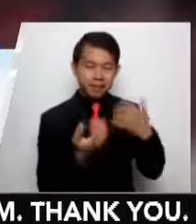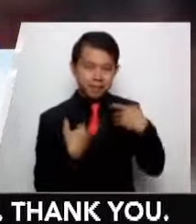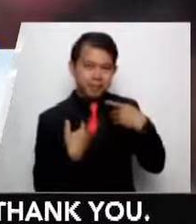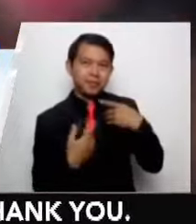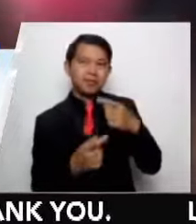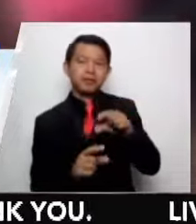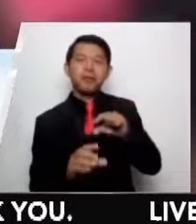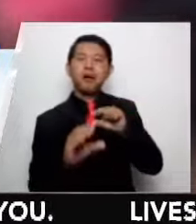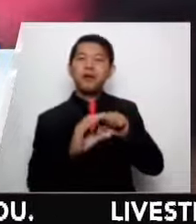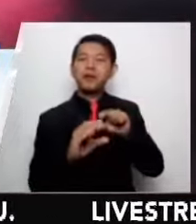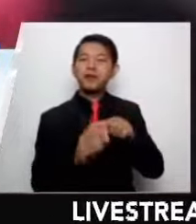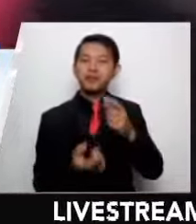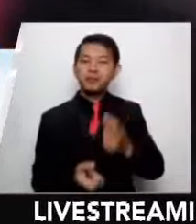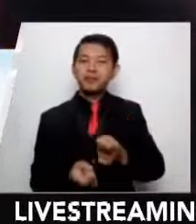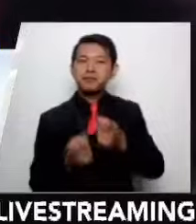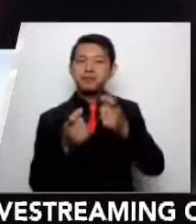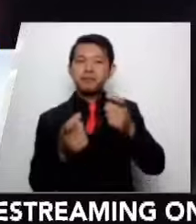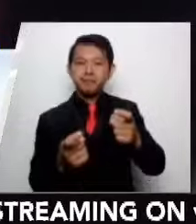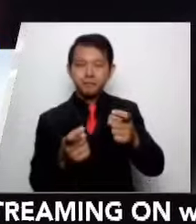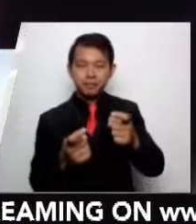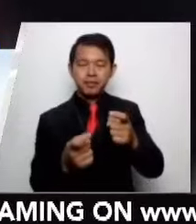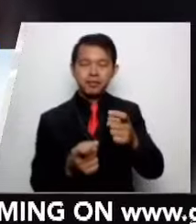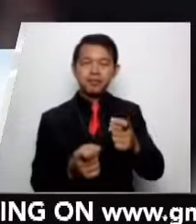para kina lolo at lola.